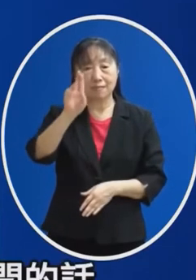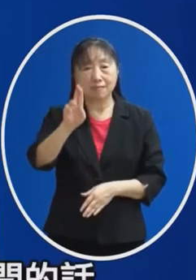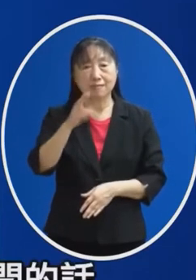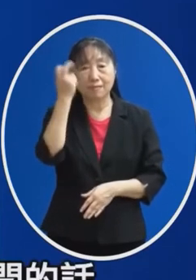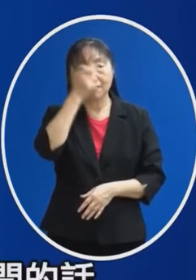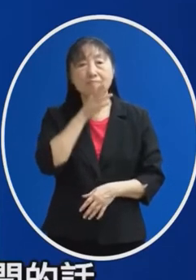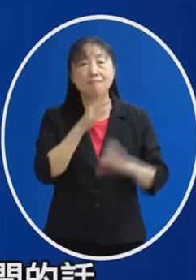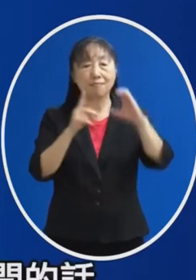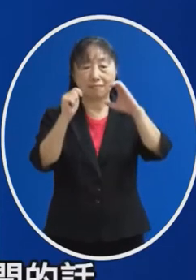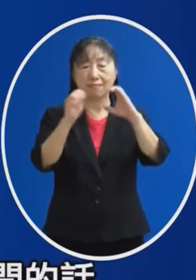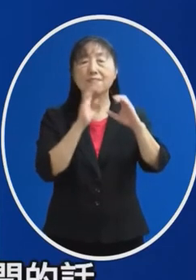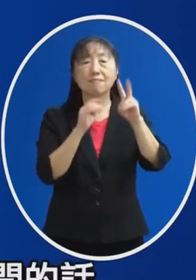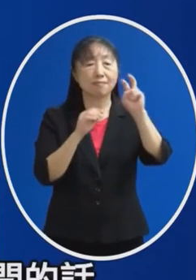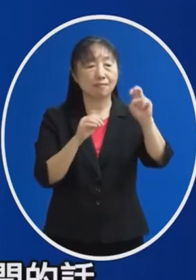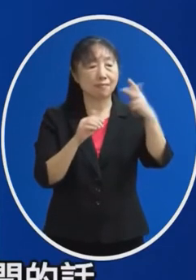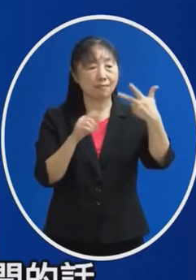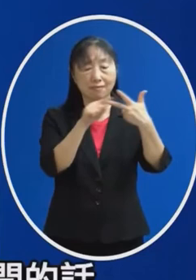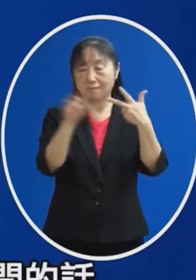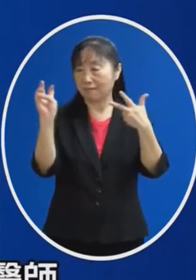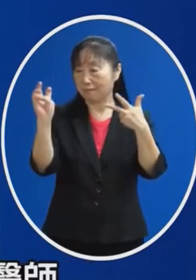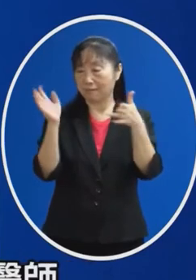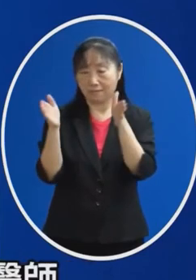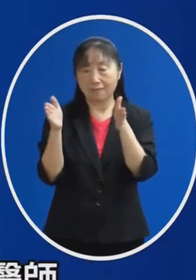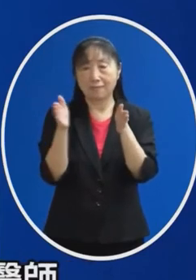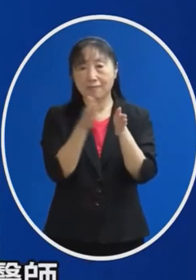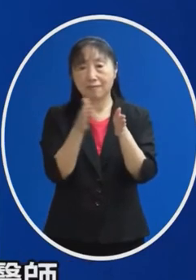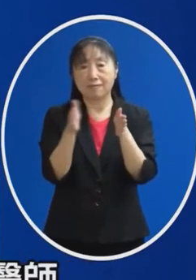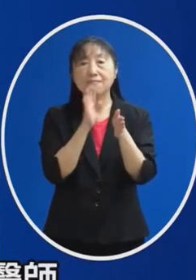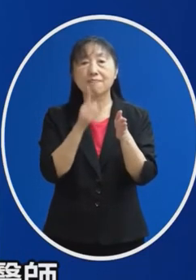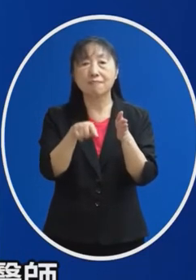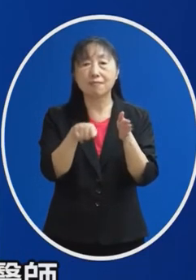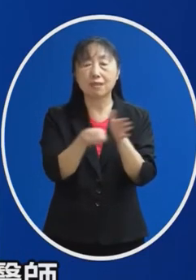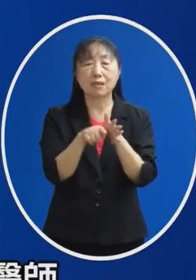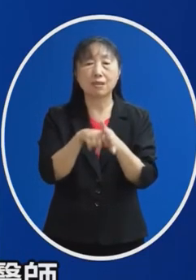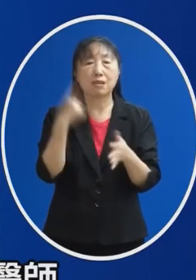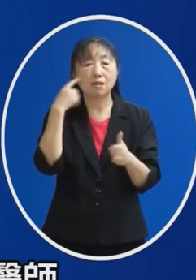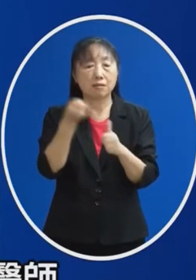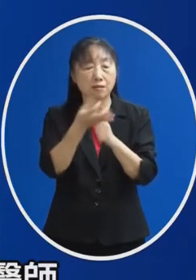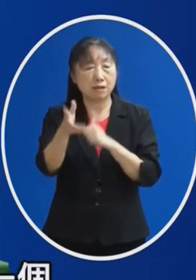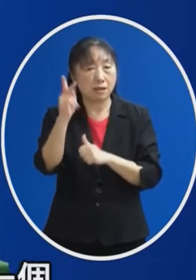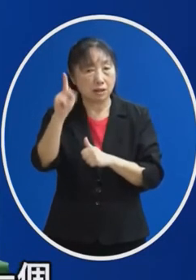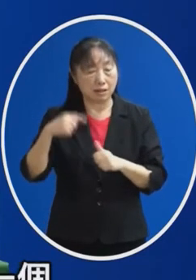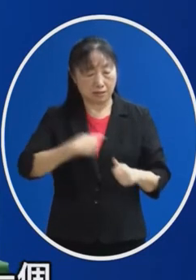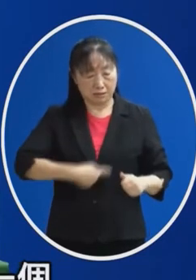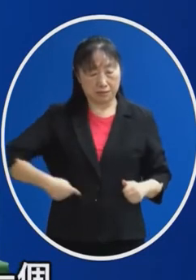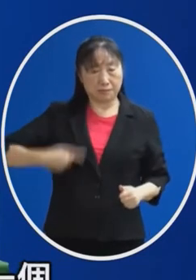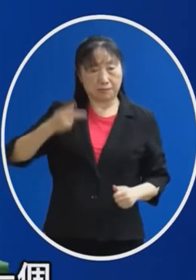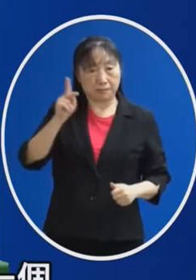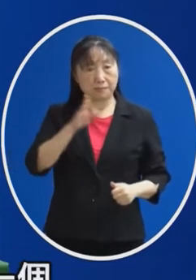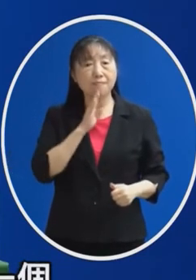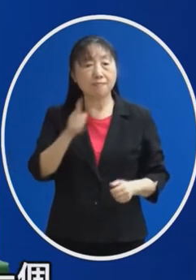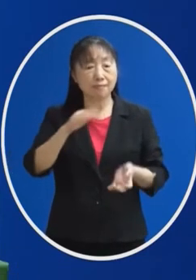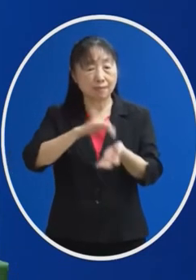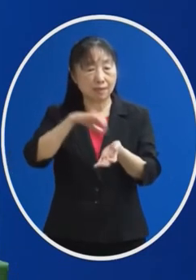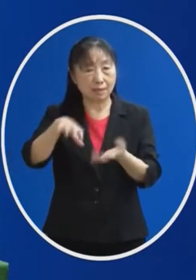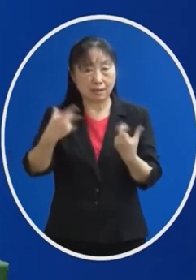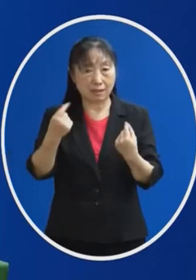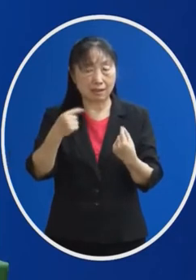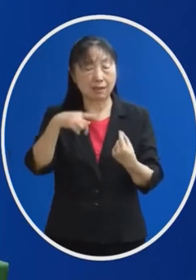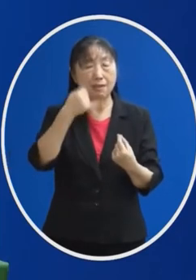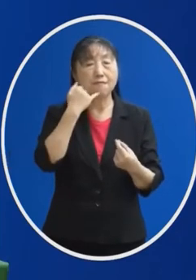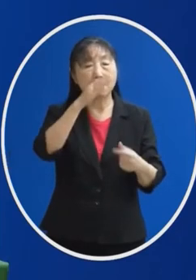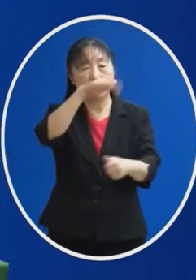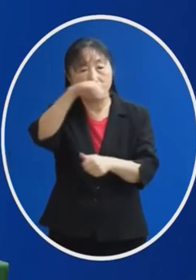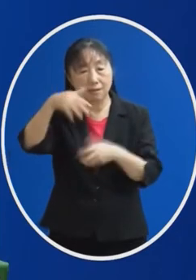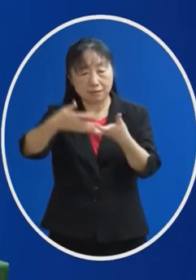在27到30之间的话，那经过感染科胸腔科医师或者是医院可以成立一个跨科别的一个